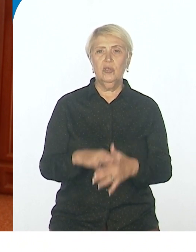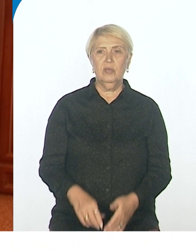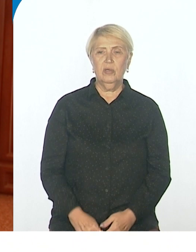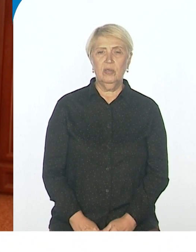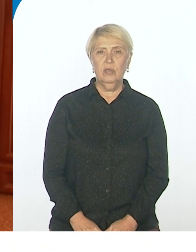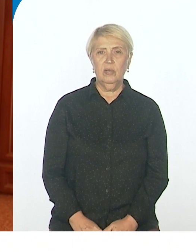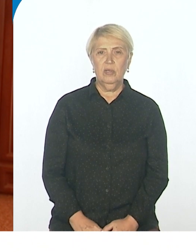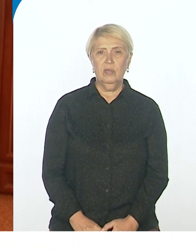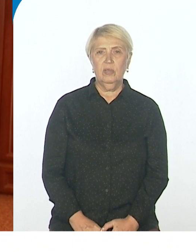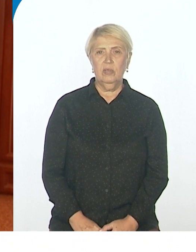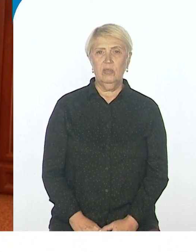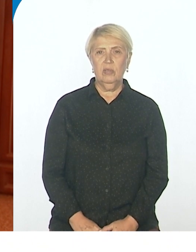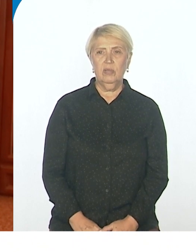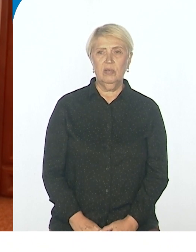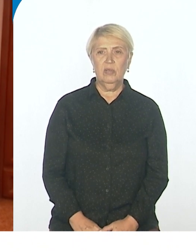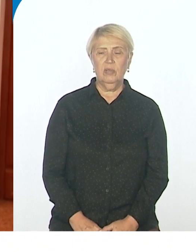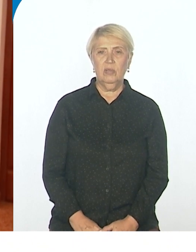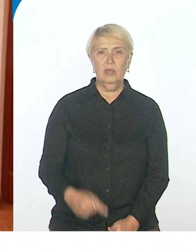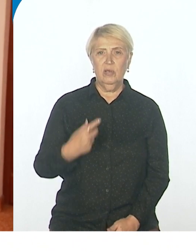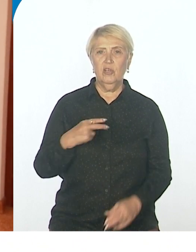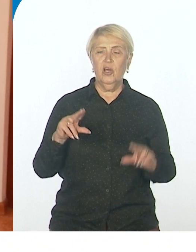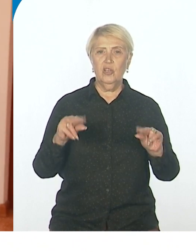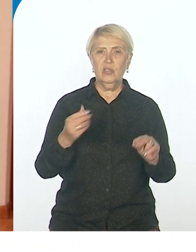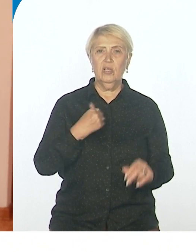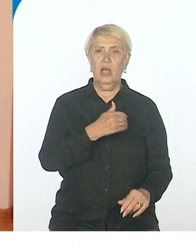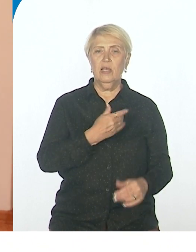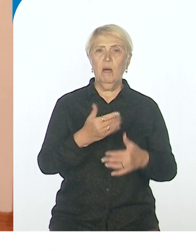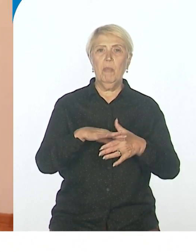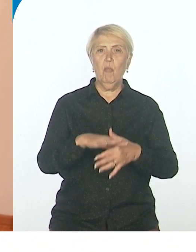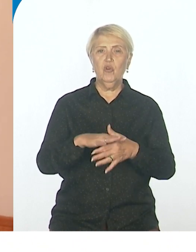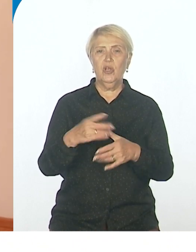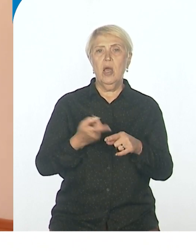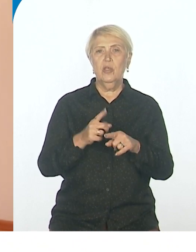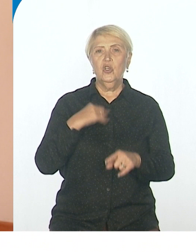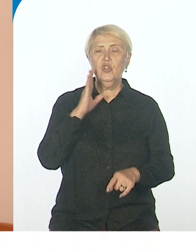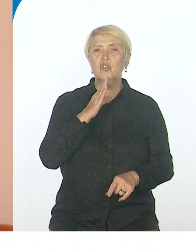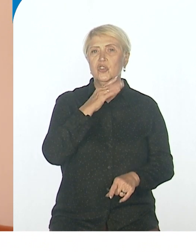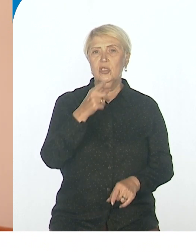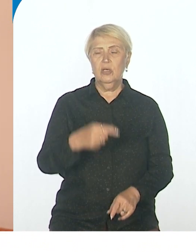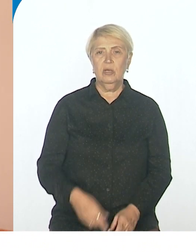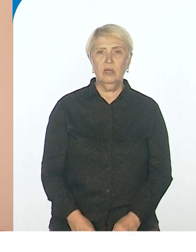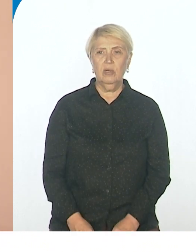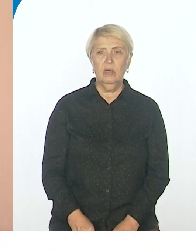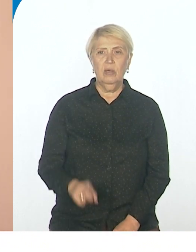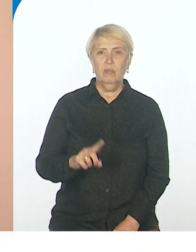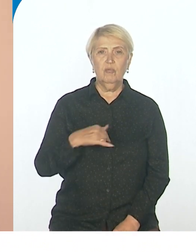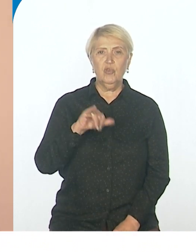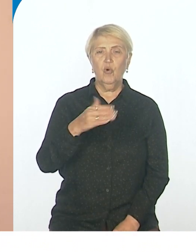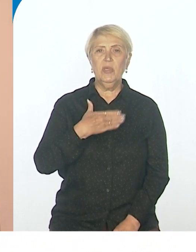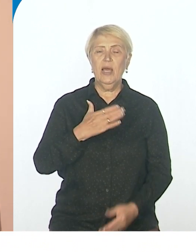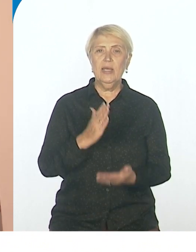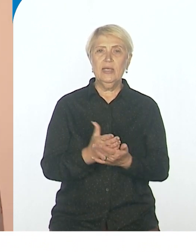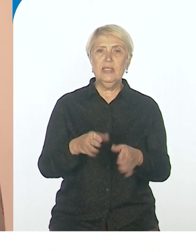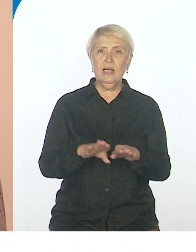молиться. Я искренне хотел помочь, просто ничего более. Ну и вот потому что, видимо, я искренне хотел помочь, в